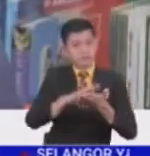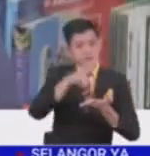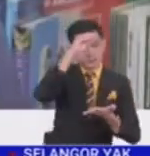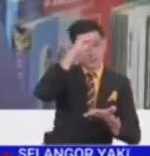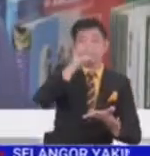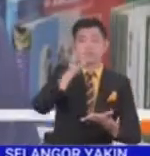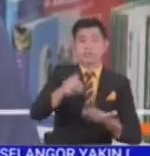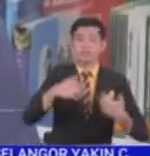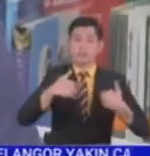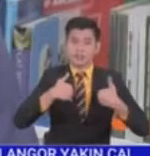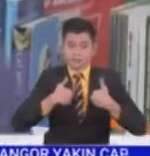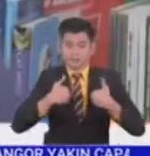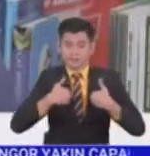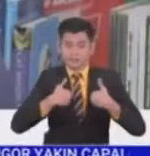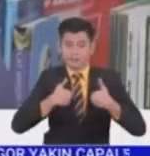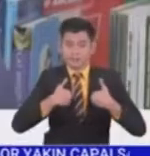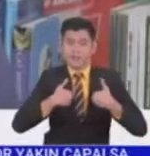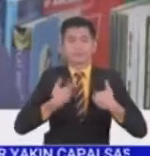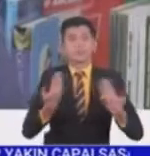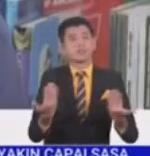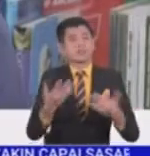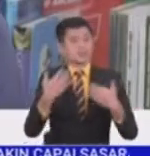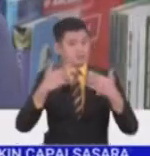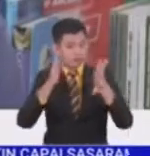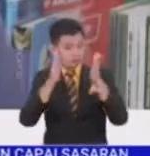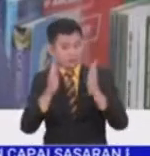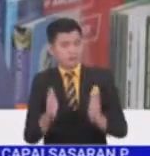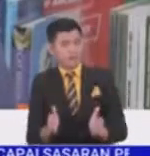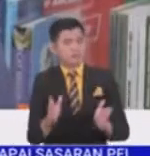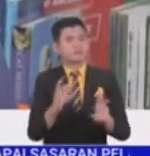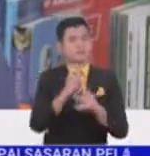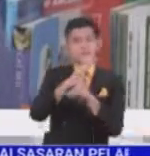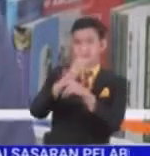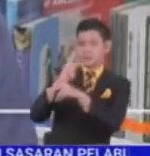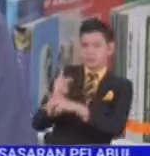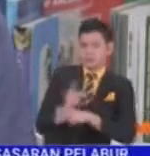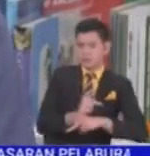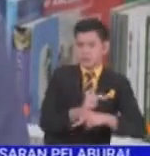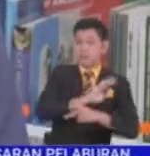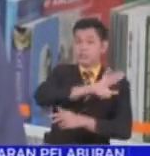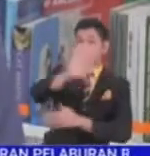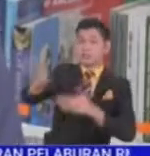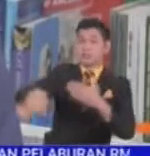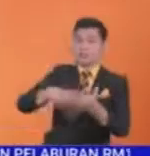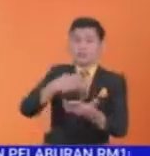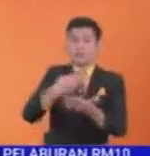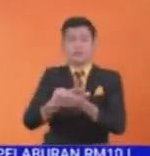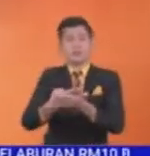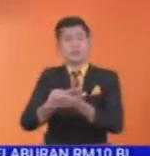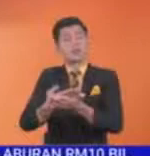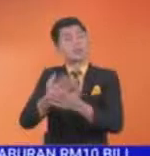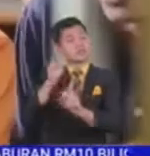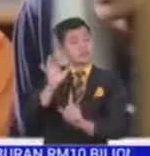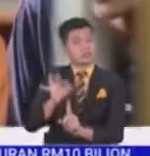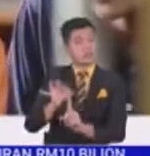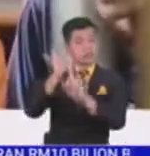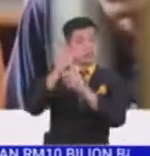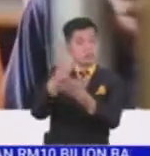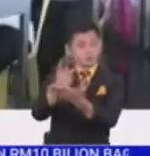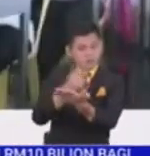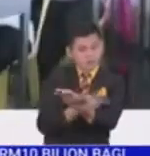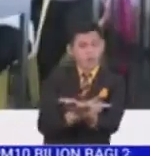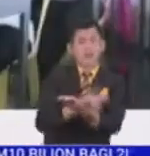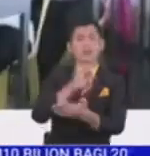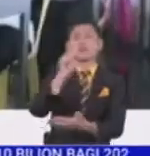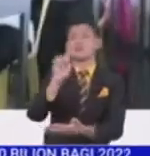ada kata satu badan yang mengawal keseluruhan ataupun keseluruhan penawaran khusus TVET ini dari